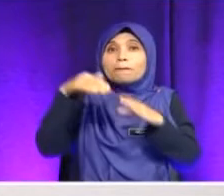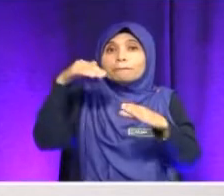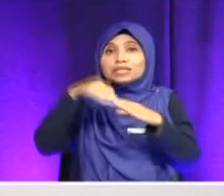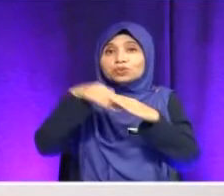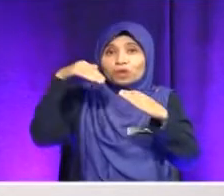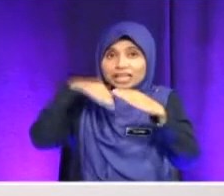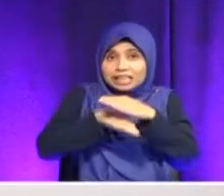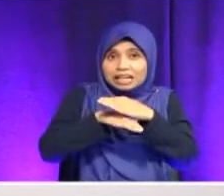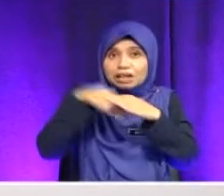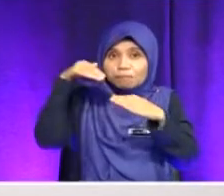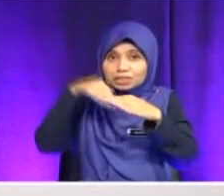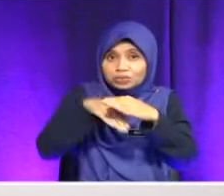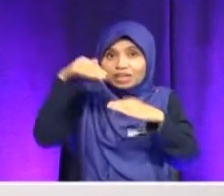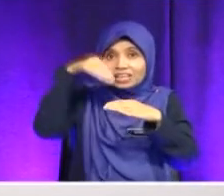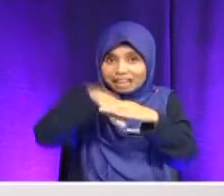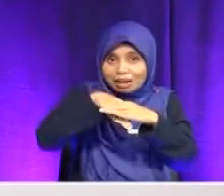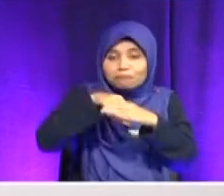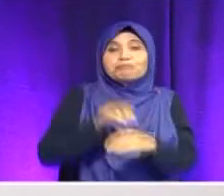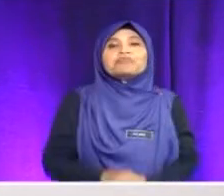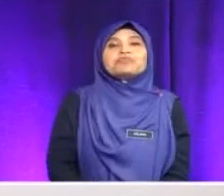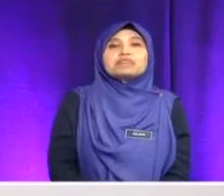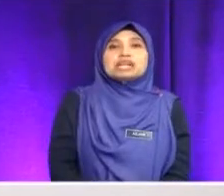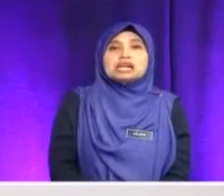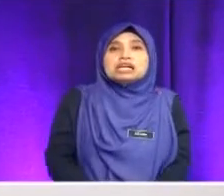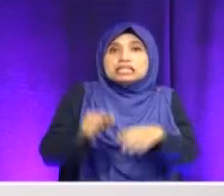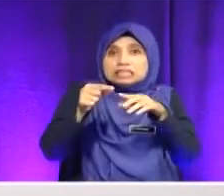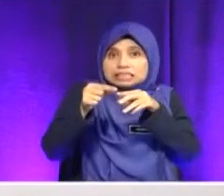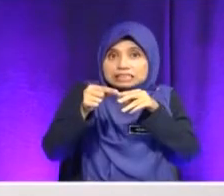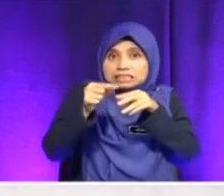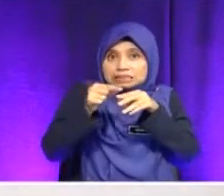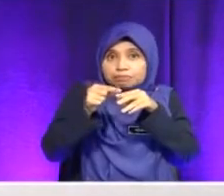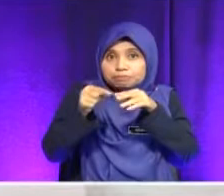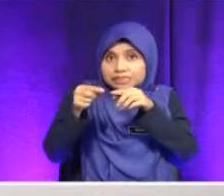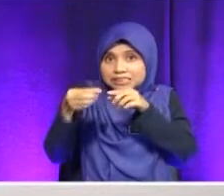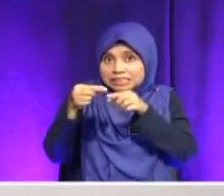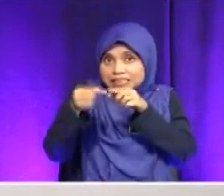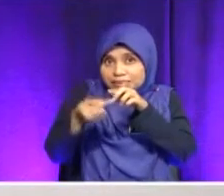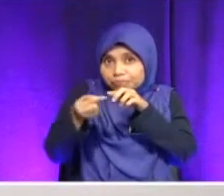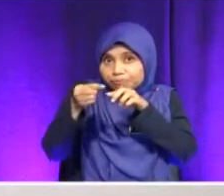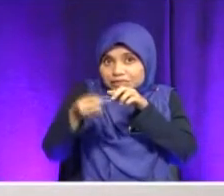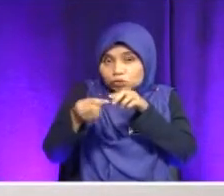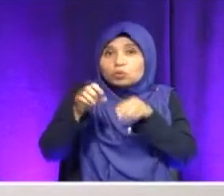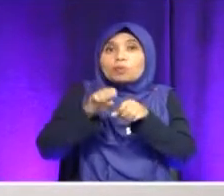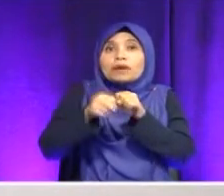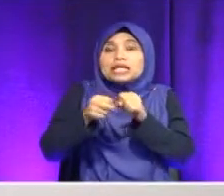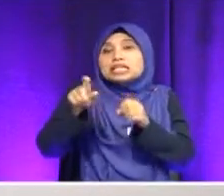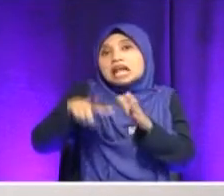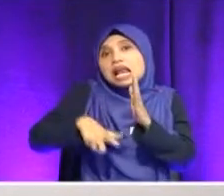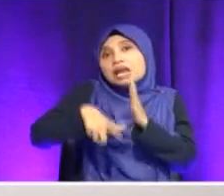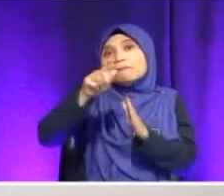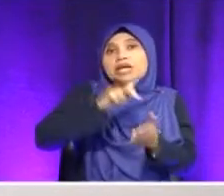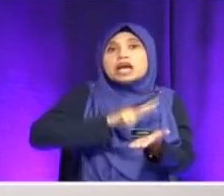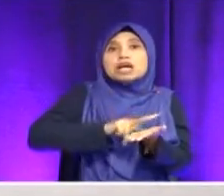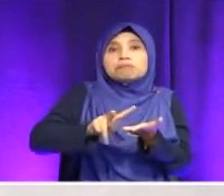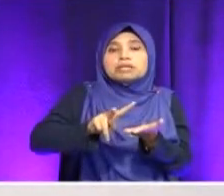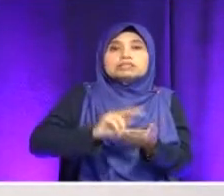kedalam masukkan ke dalam nah Sisi dia supaya dia kemaslah lebih kemas Oke Oke